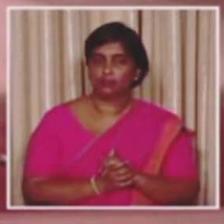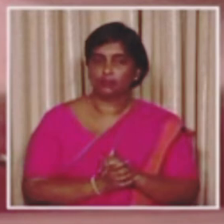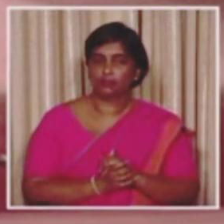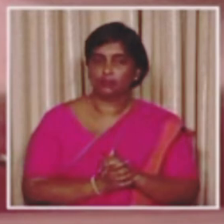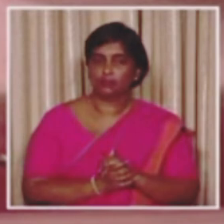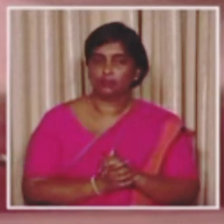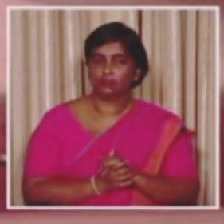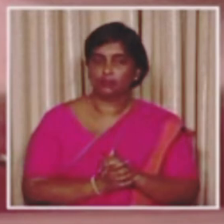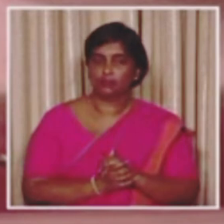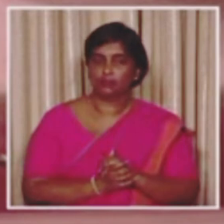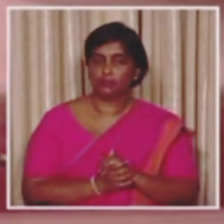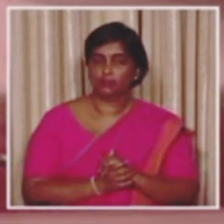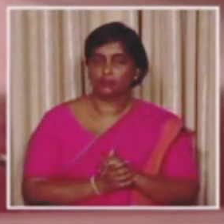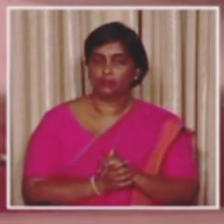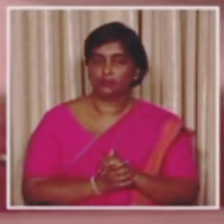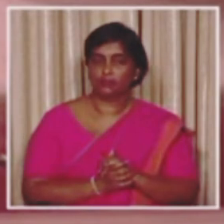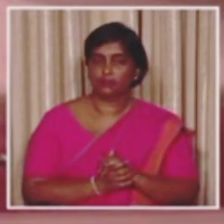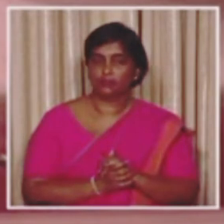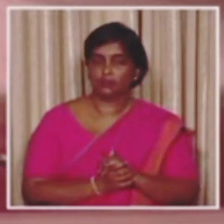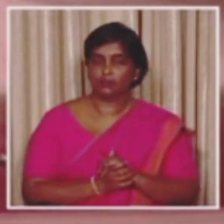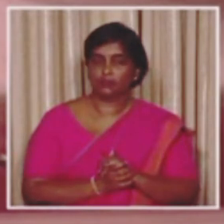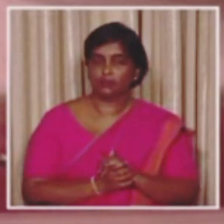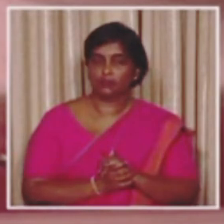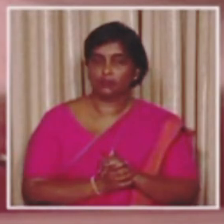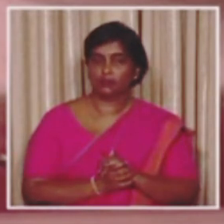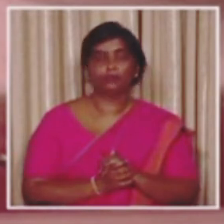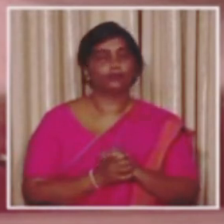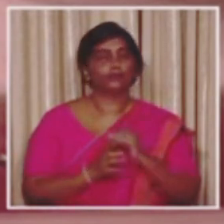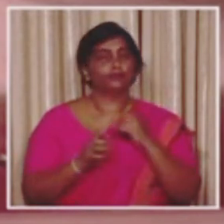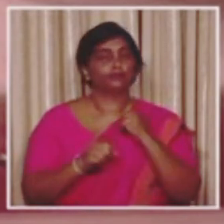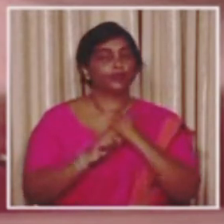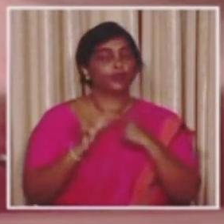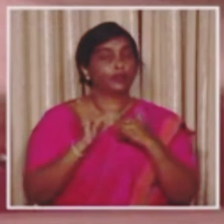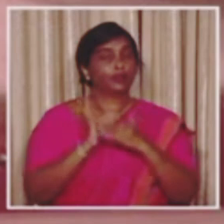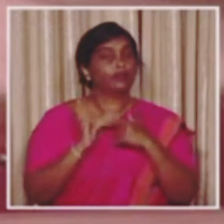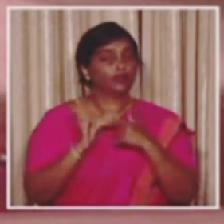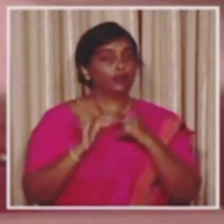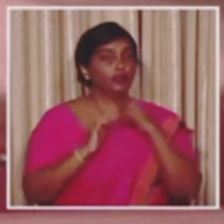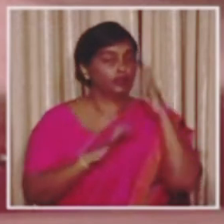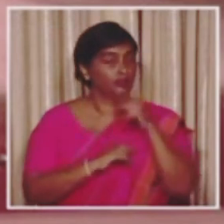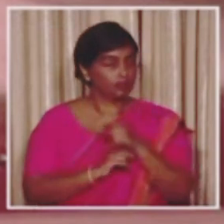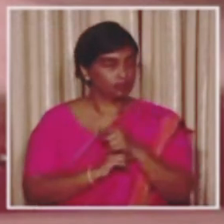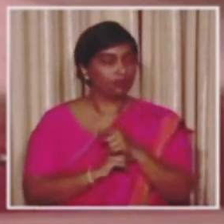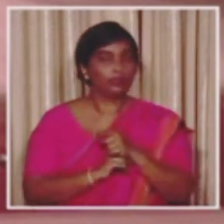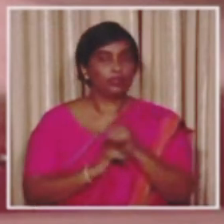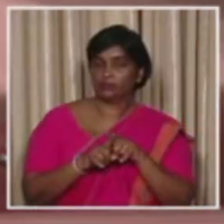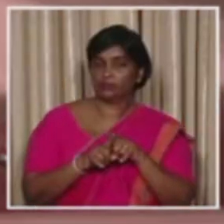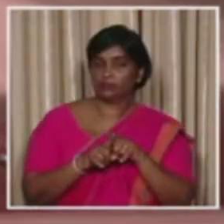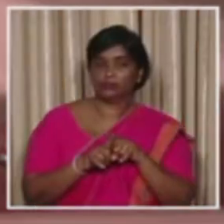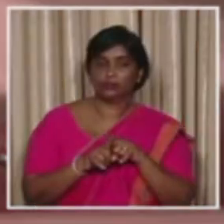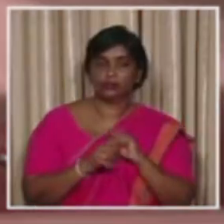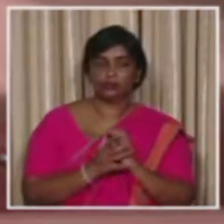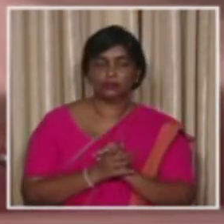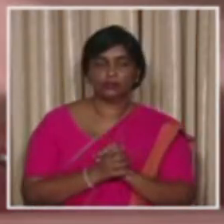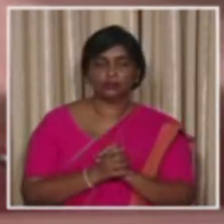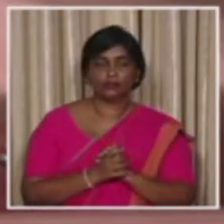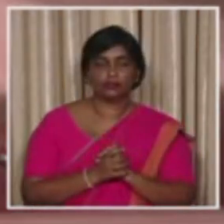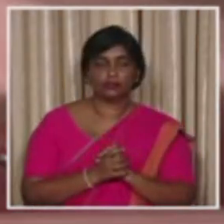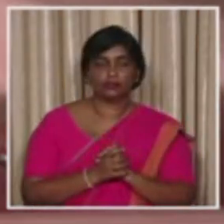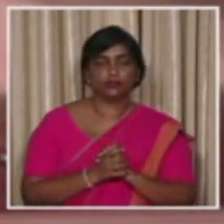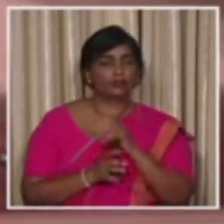காசா என்ற ஒரு பிரதேசம் தேசிய வரைபடத்திலே, சர்வதேச வரைபடத்திலே கூட இருக்கக்கூடாது என்று அங்கே எச்சரித்துக் கொண்டிருக்கின்றார்கள். மிக